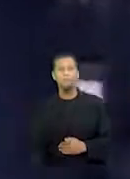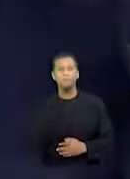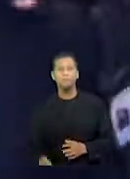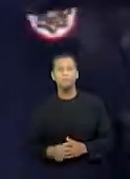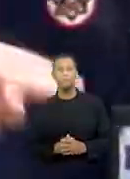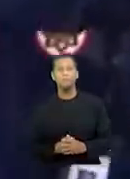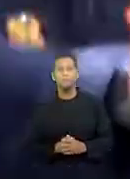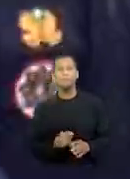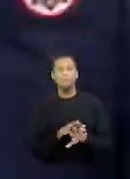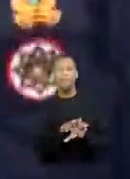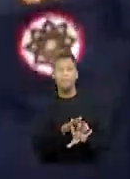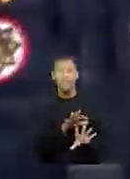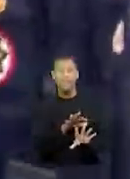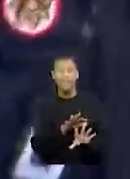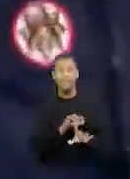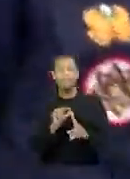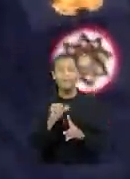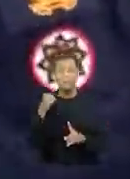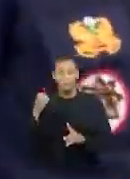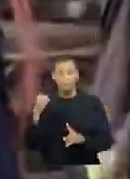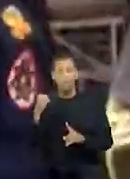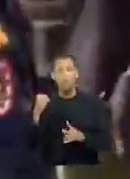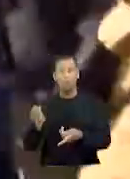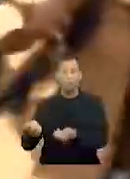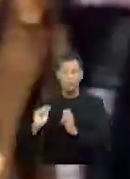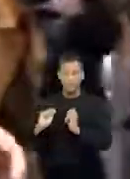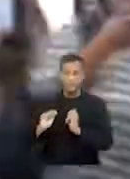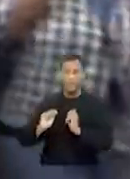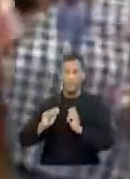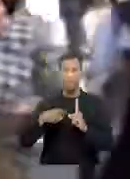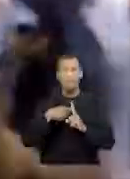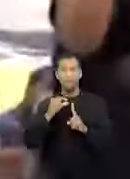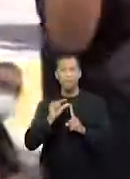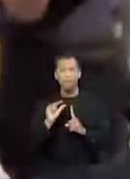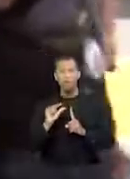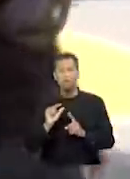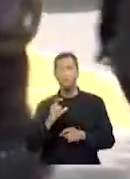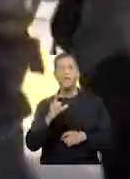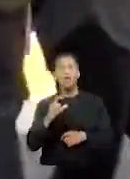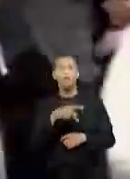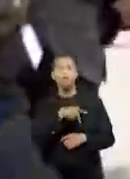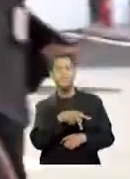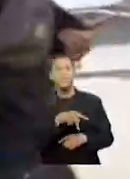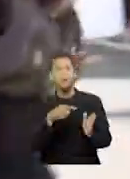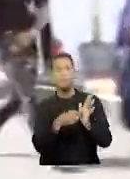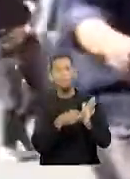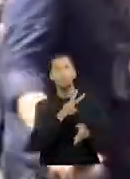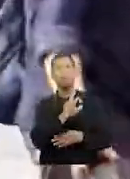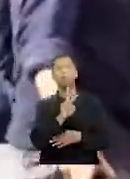Partai Perindo, salah satu partai politik yang mendaftar ke Komisi Pemilihan Umum KPU sebagai calon peserta pemilu 2024 di hari